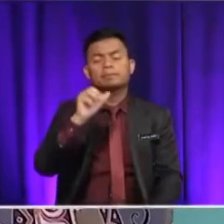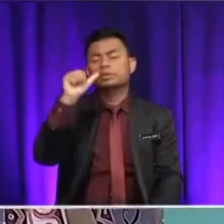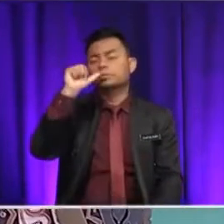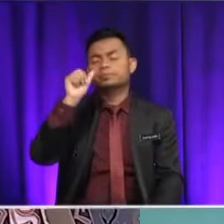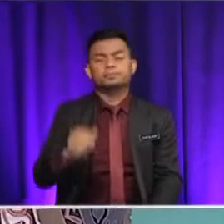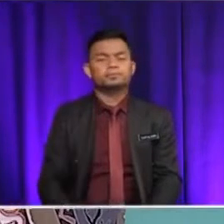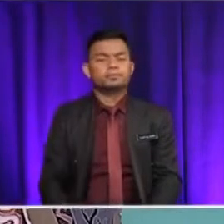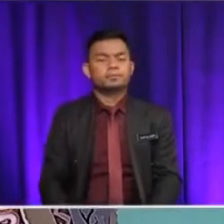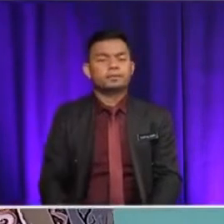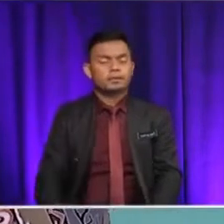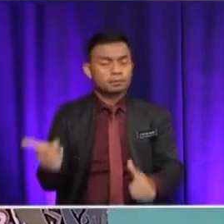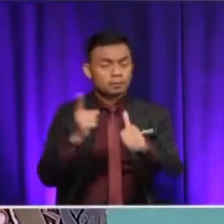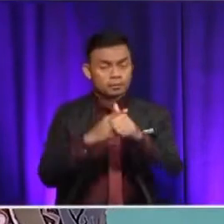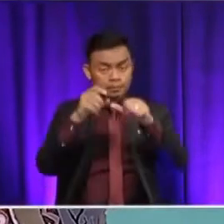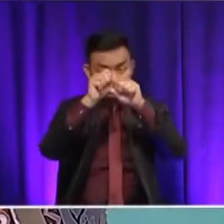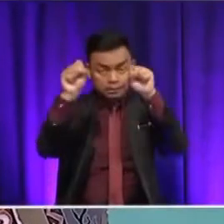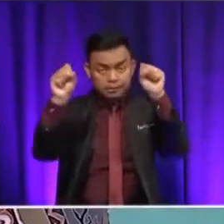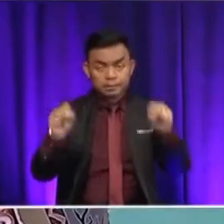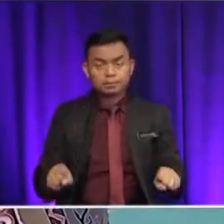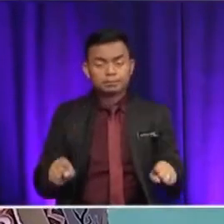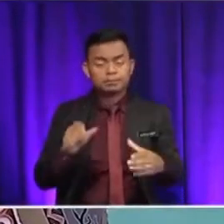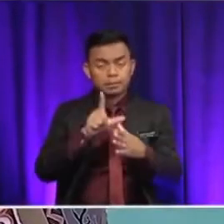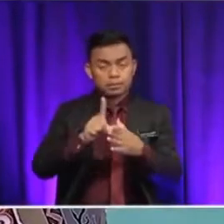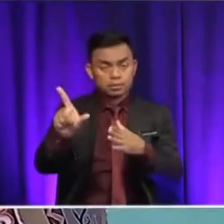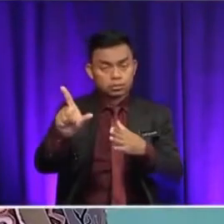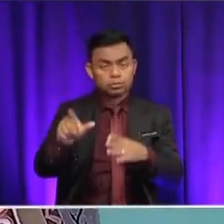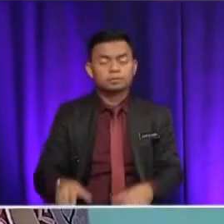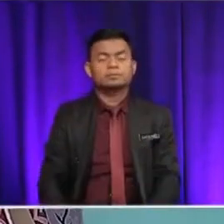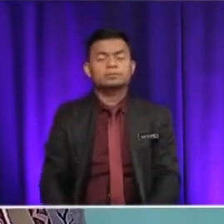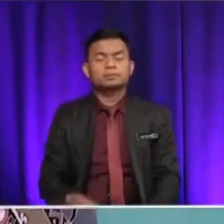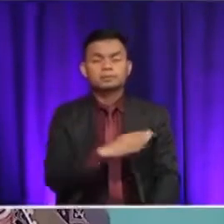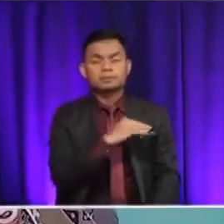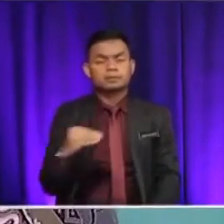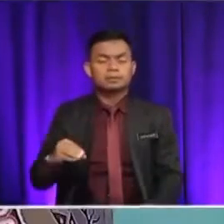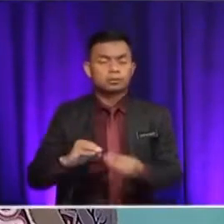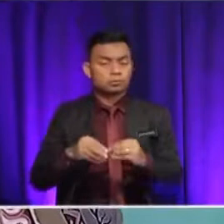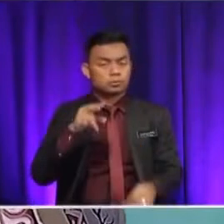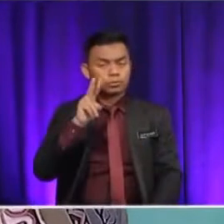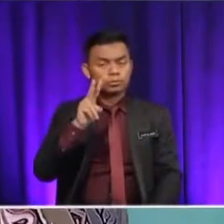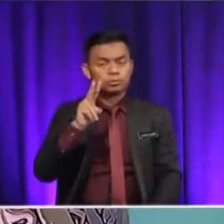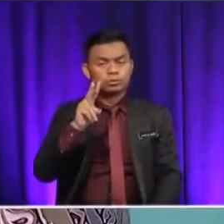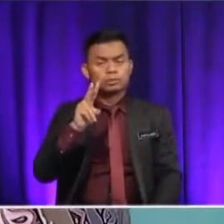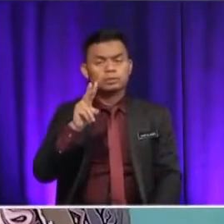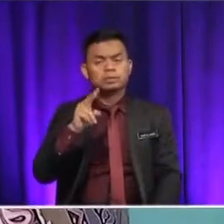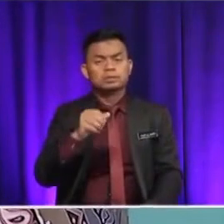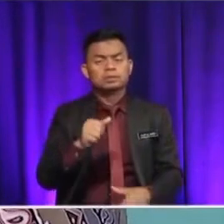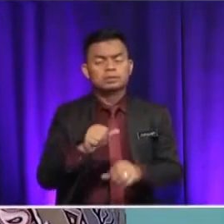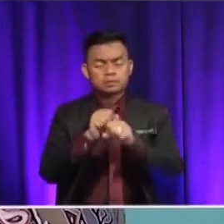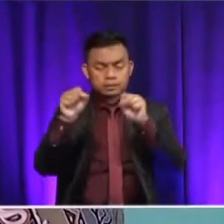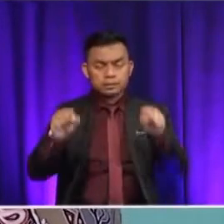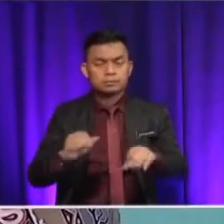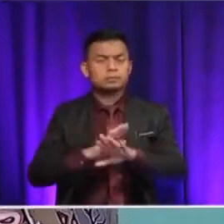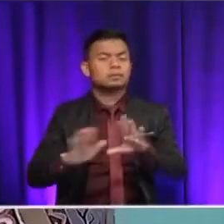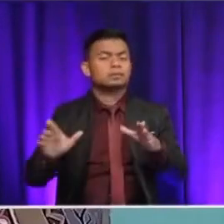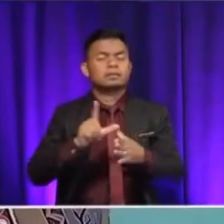ialah sistem langsung tanpa melalui tangki, dan kedua sistem tidak langsung, makna bekalan air yang dibekalkan